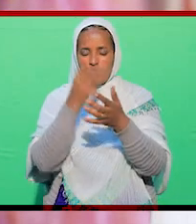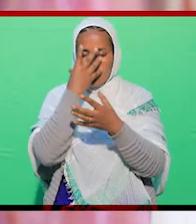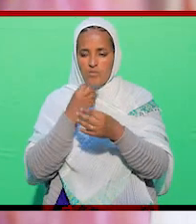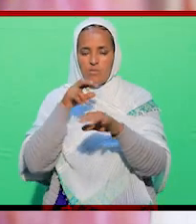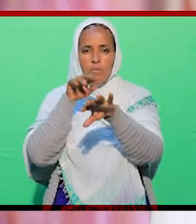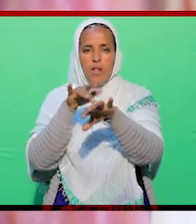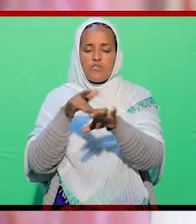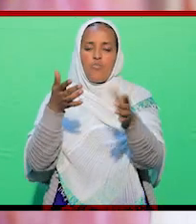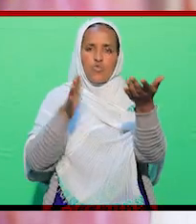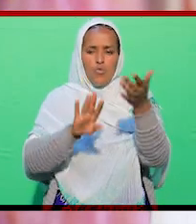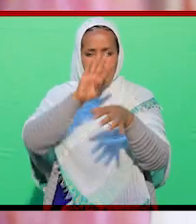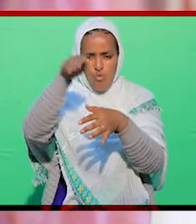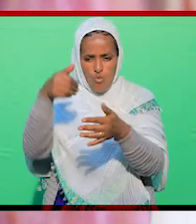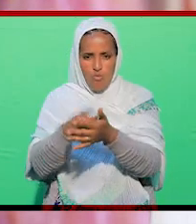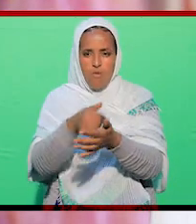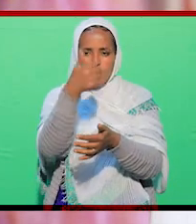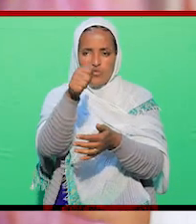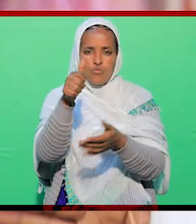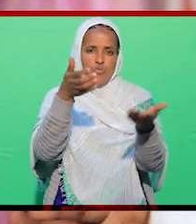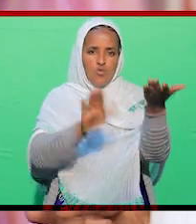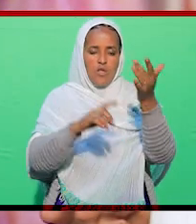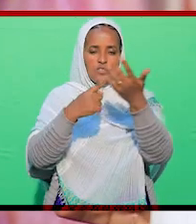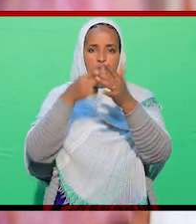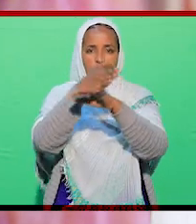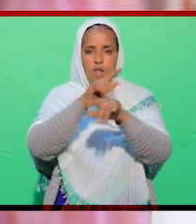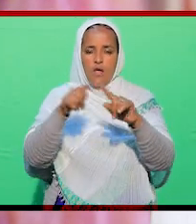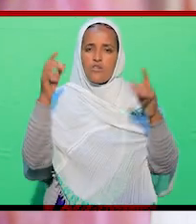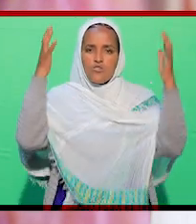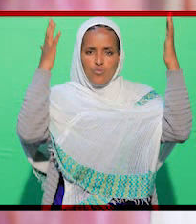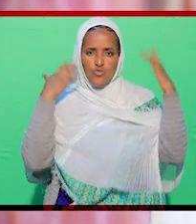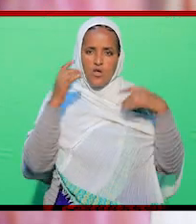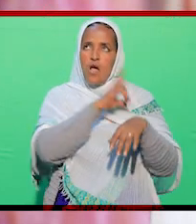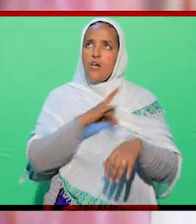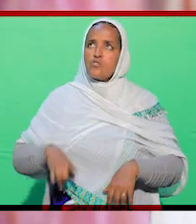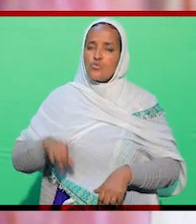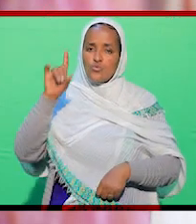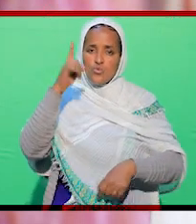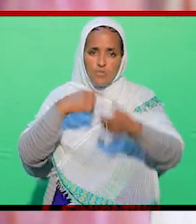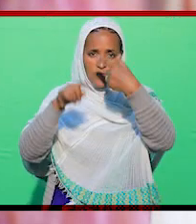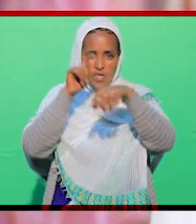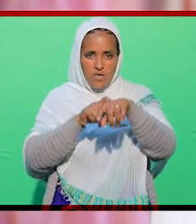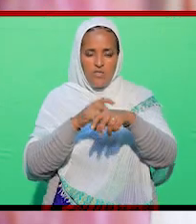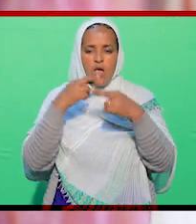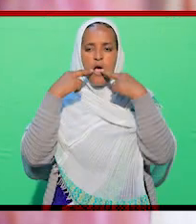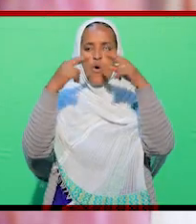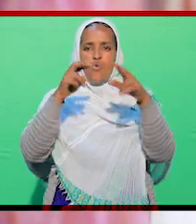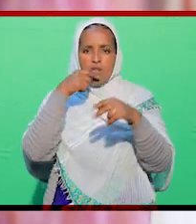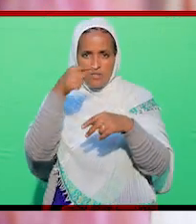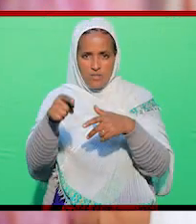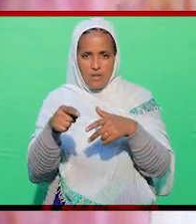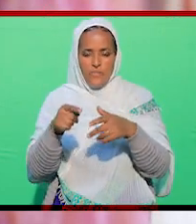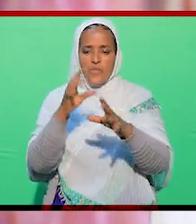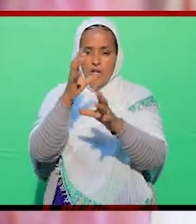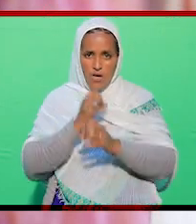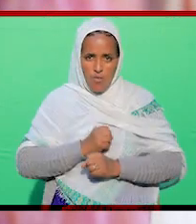ብሏቸው ተኝተዋል ማለት ሙተዋል፣ ሁሉም ሙተዋል ማለት ነው። ከዚያ በኋላ ግን ሙሽራው ክርስቶስ በመጣ ጊዜ አዋጅ ተነግሮ